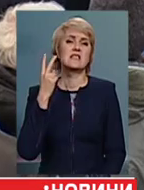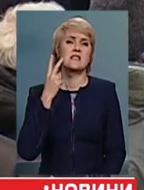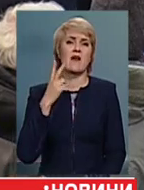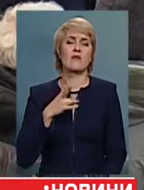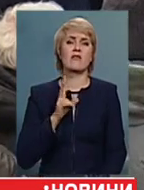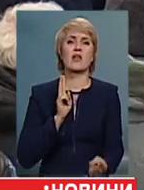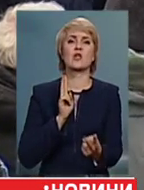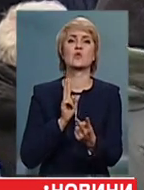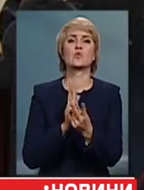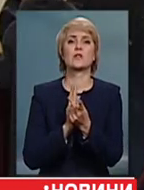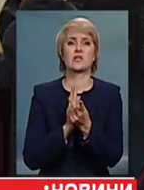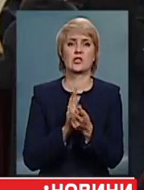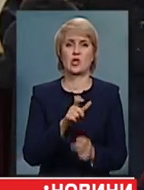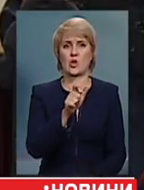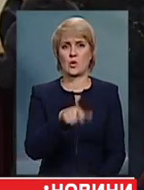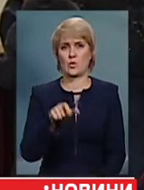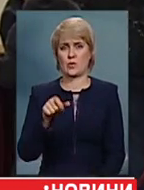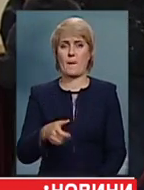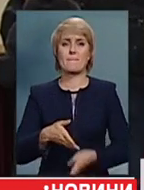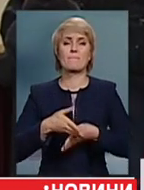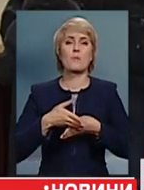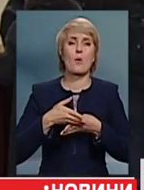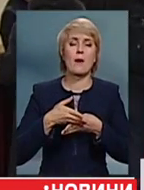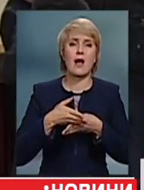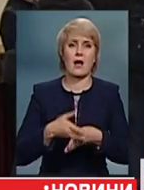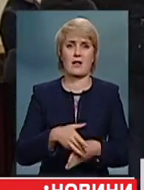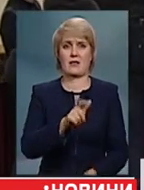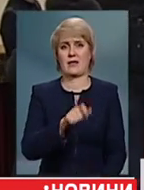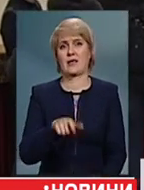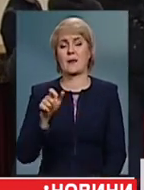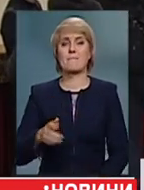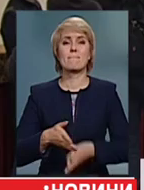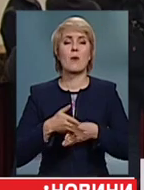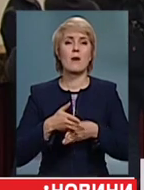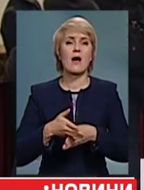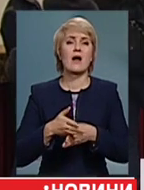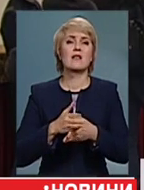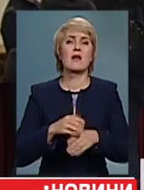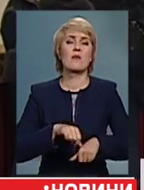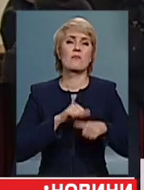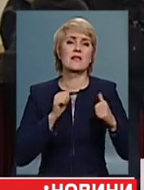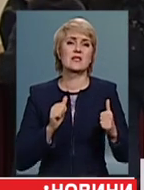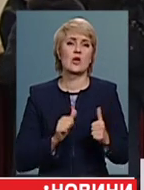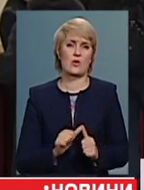зустріч людям і допомагала їм, допомагала безкорисно.